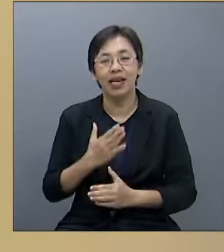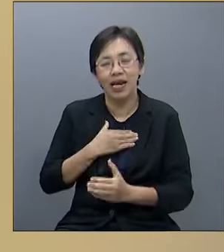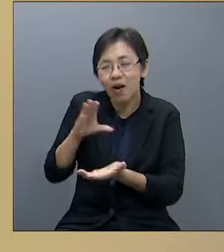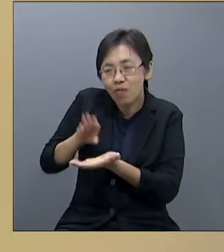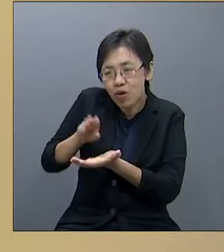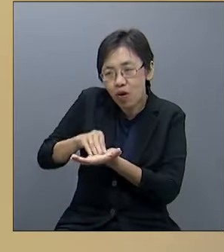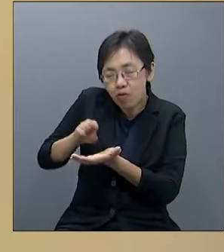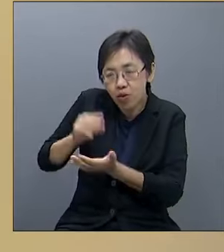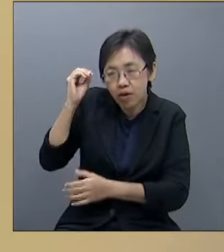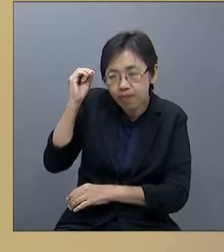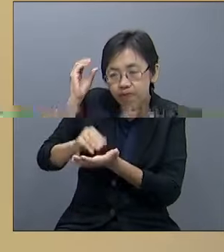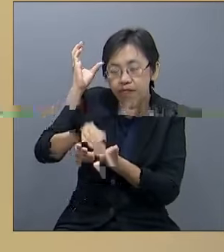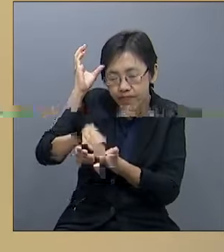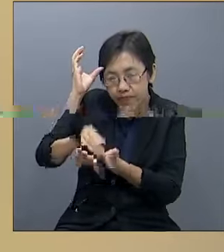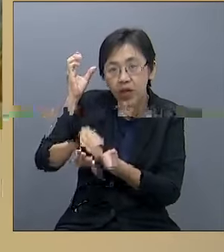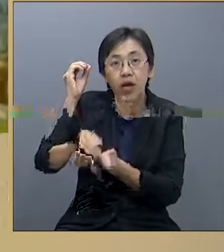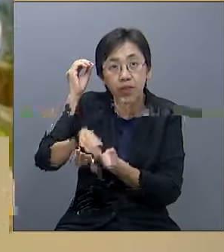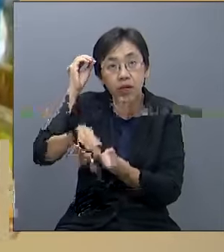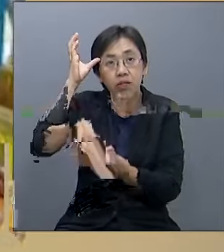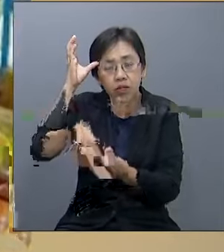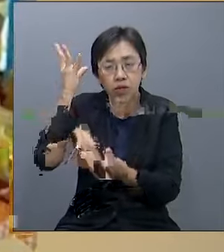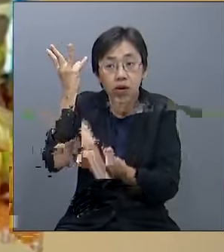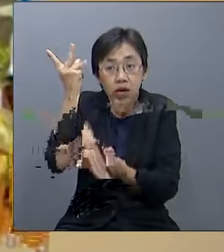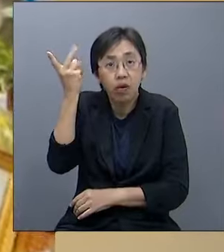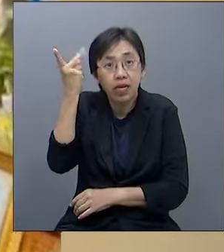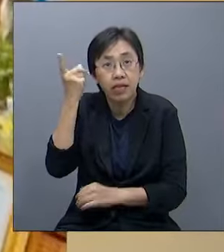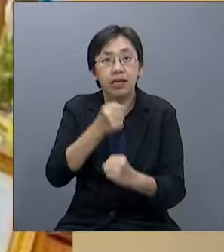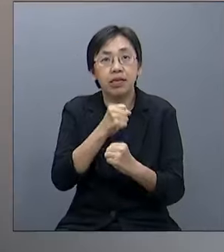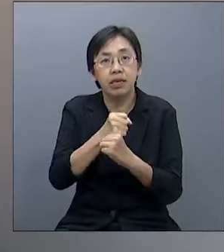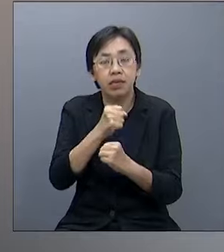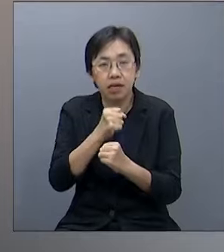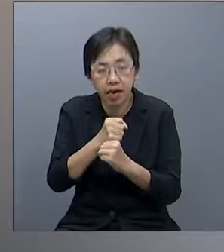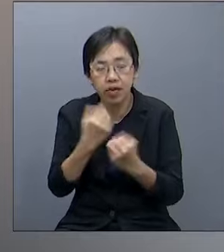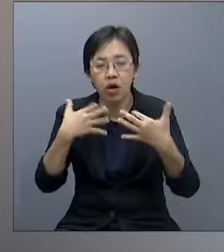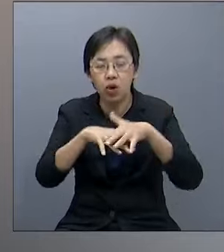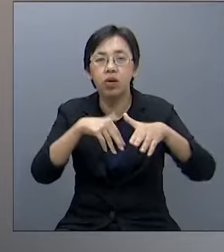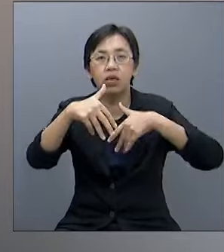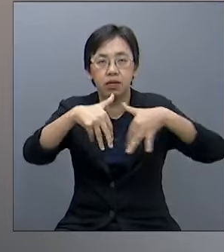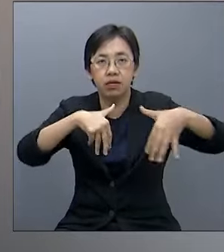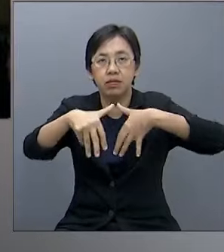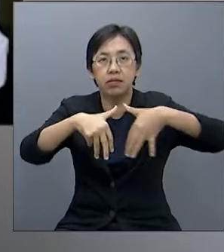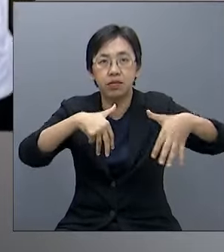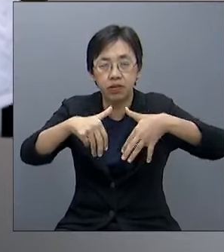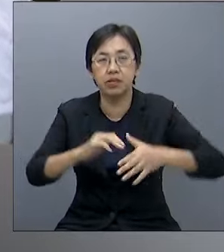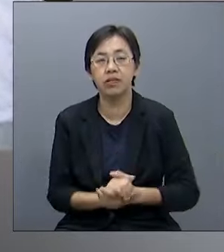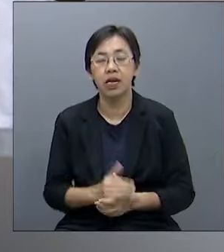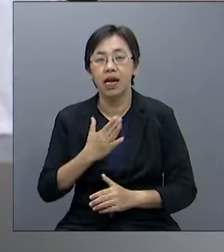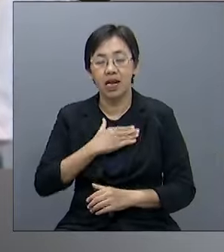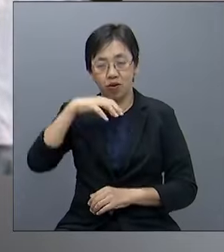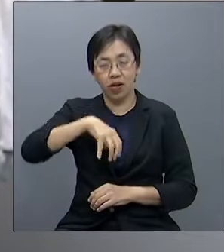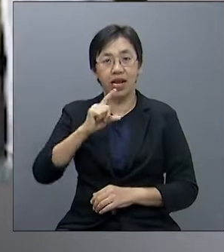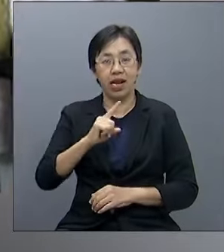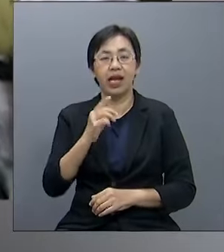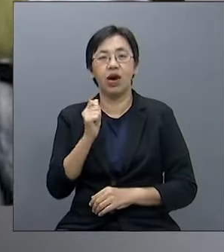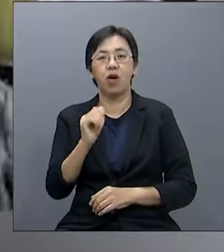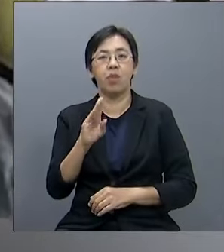นความรู้นะคะแล้วก็ได้แนวคิดในการทำงานกับประชาชนนะคะซึ่งเราจะมีหน่วยงานคือองค์กรปกครองส่วน